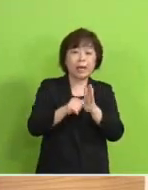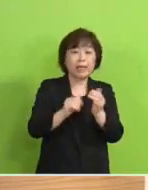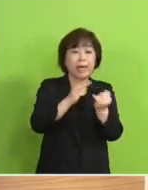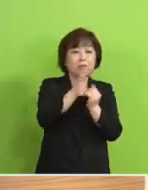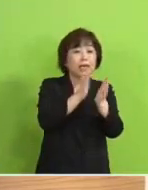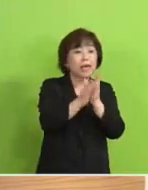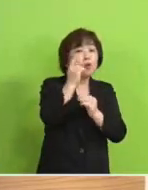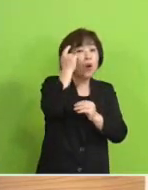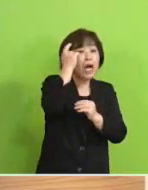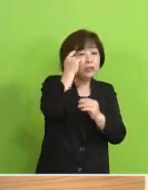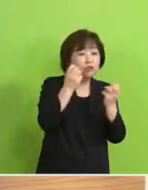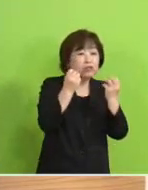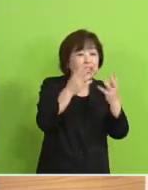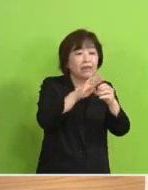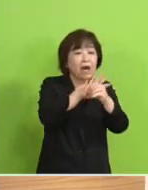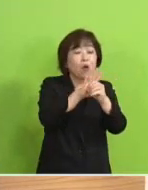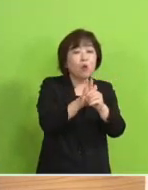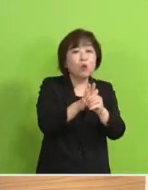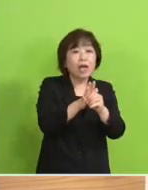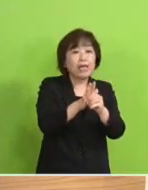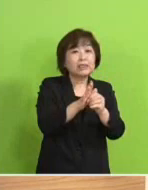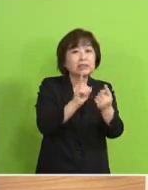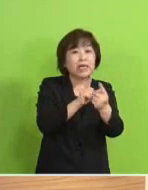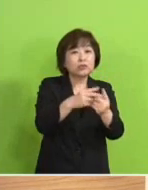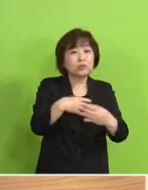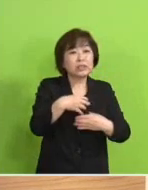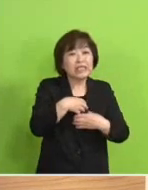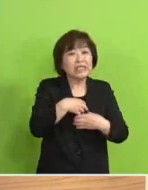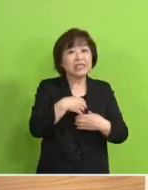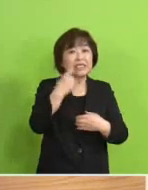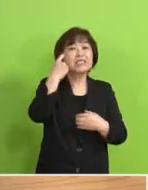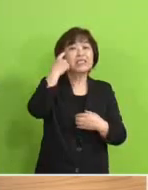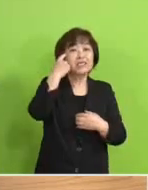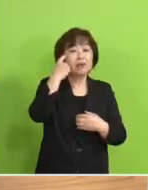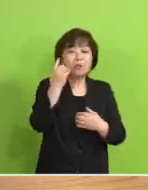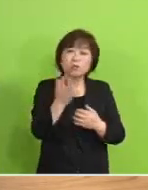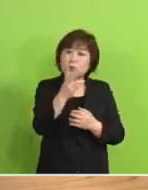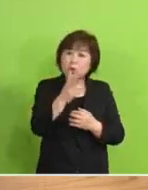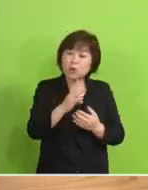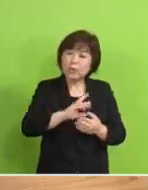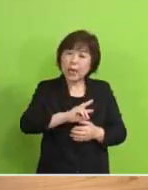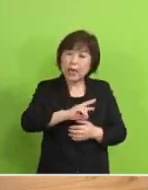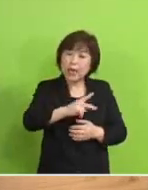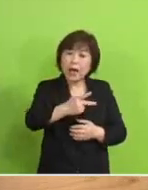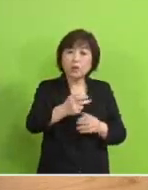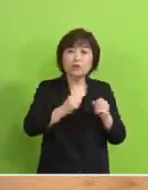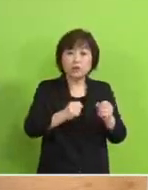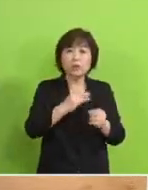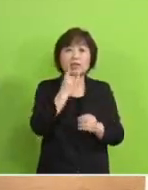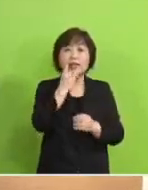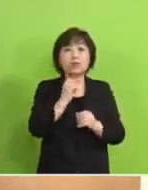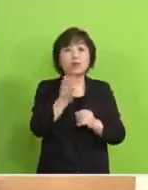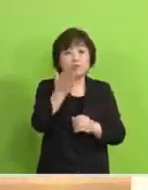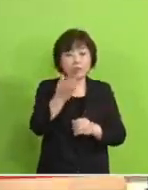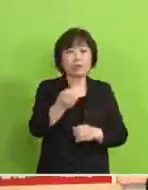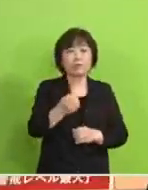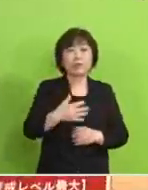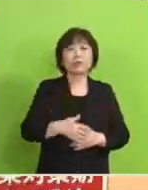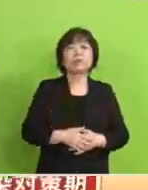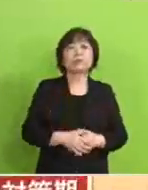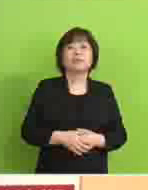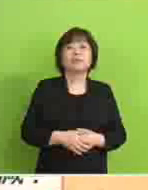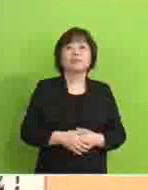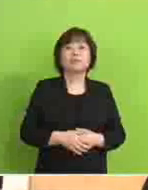民の感じる新型コロナへの危機感、危機意識というものは、どのように変化してくれると期待されるわけですか。 そう